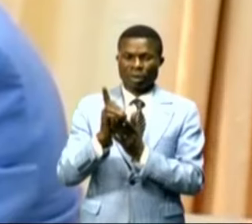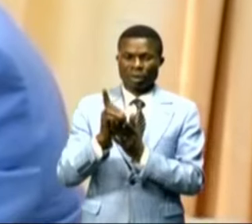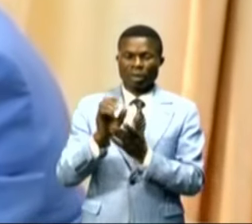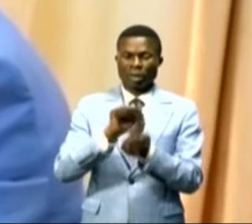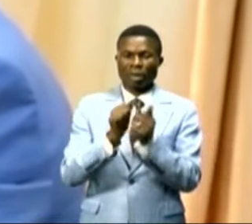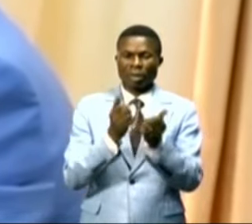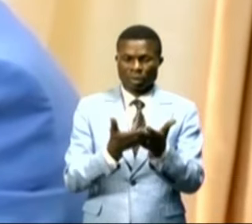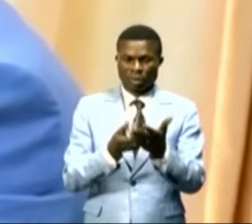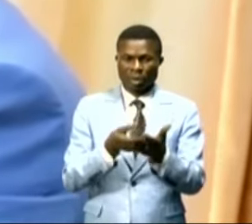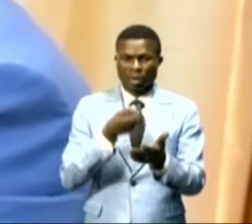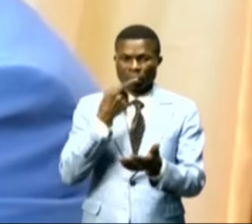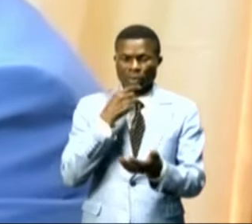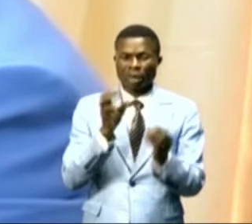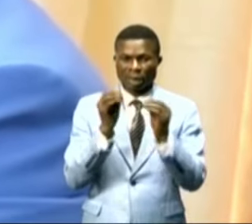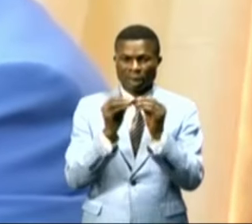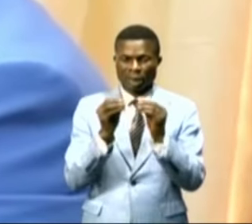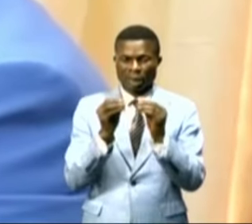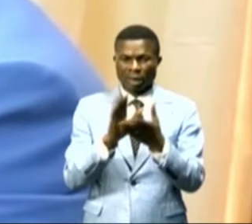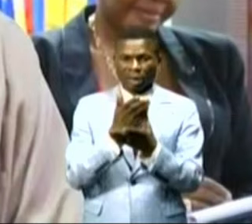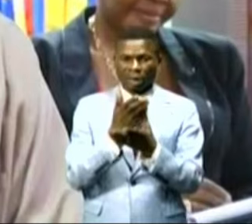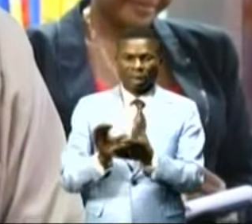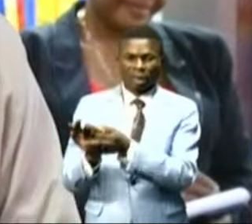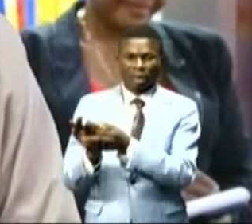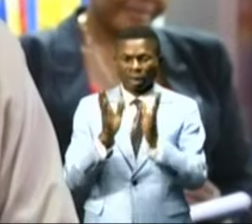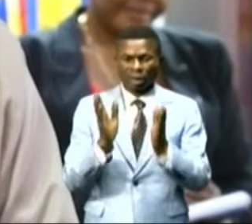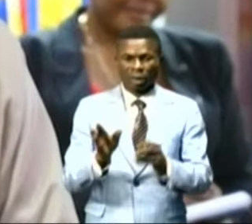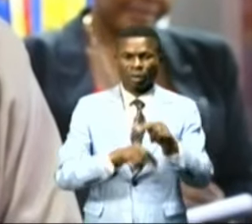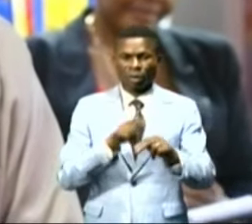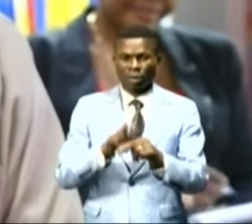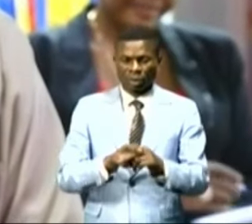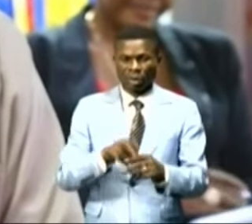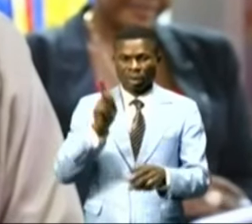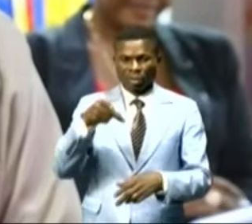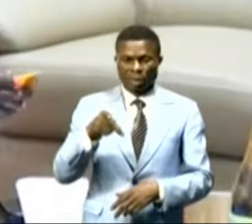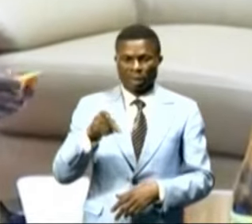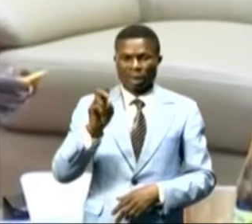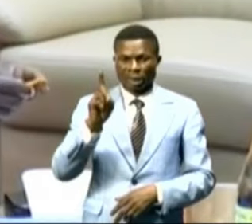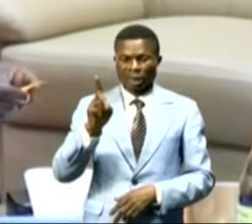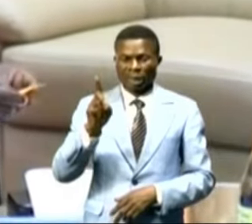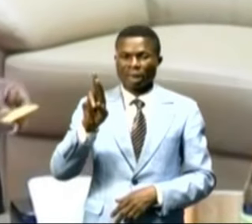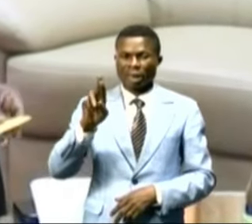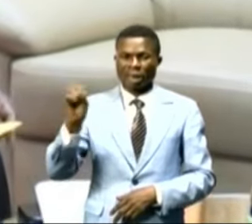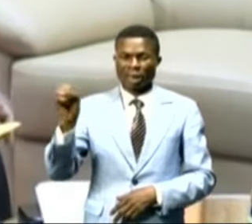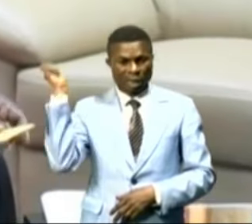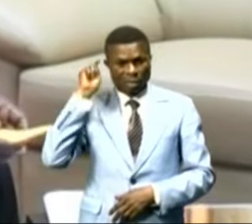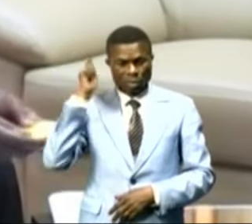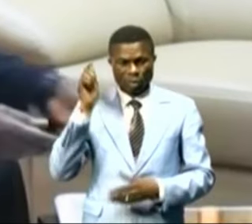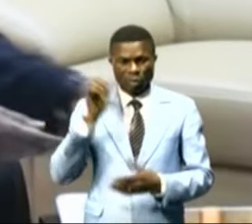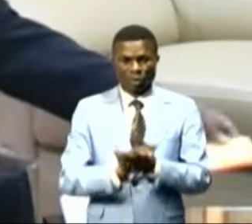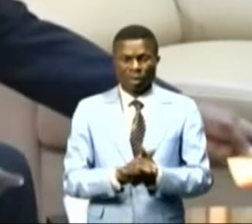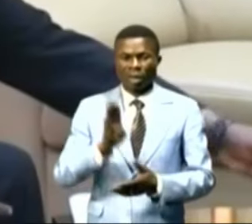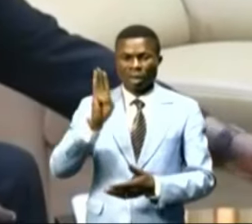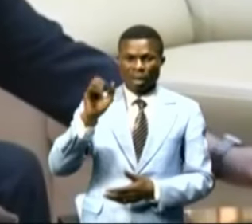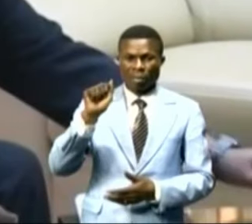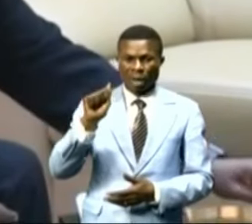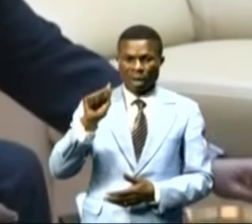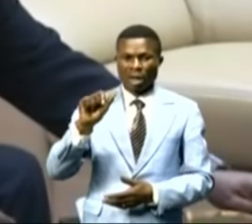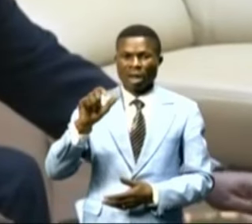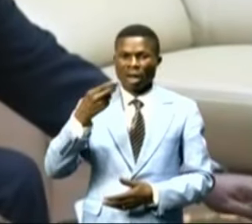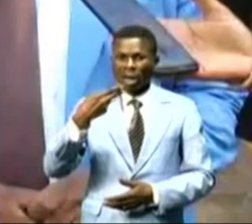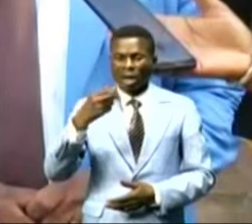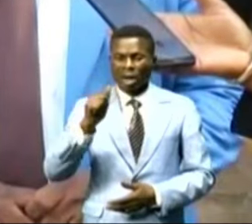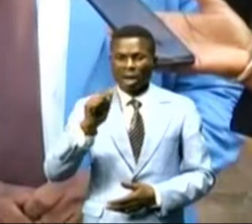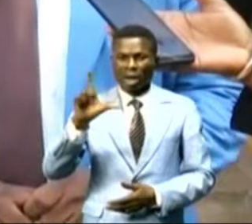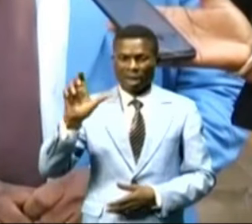était au centre de la rencontre entre le coordonnateur national du PDRCS, le professeur l'abbé Jean Bosco Bala et le nouveau gouverneur Moïse